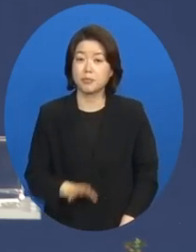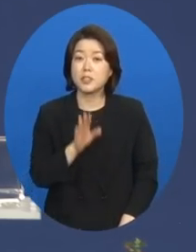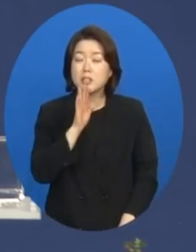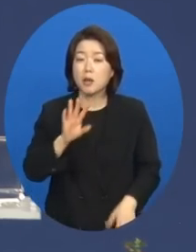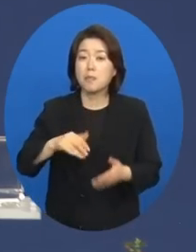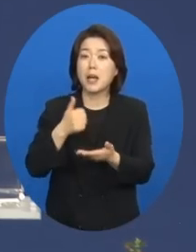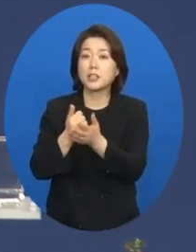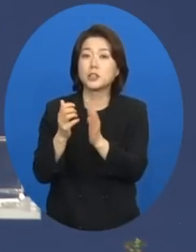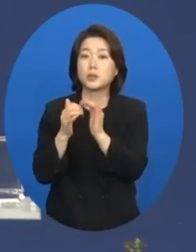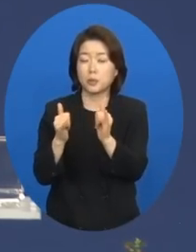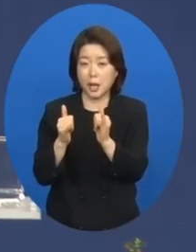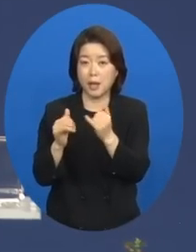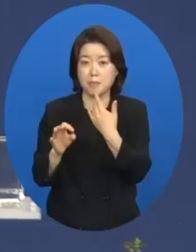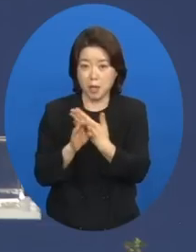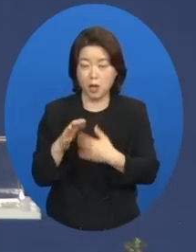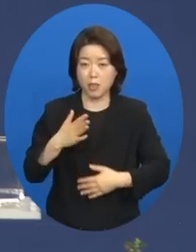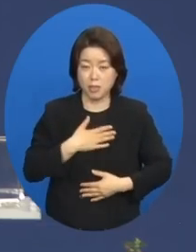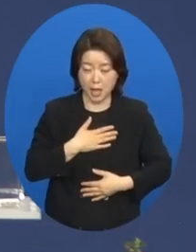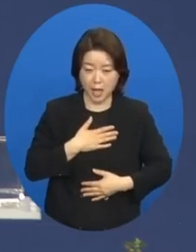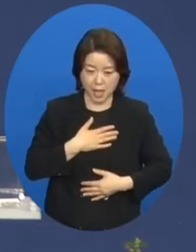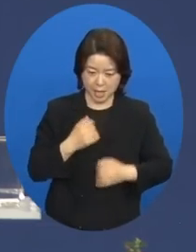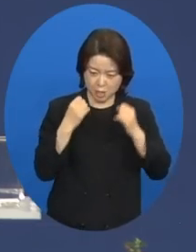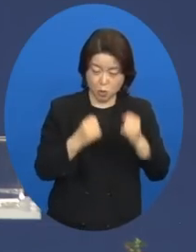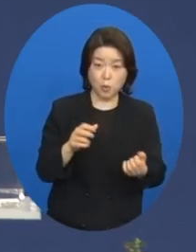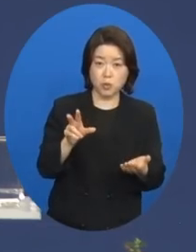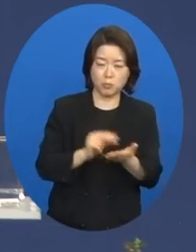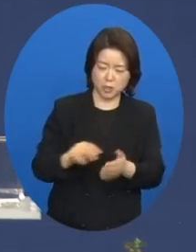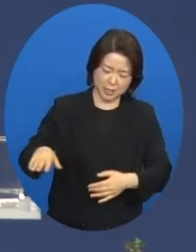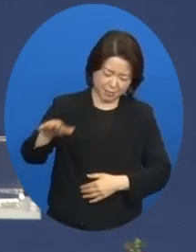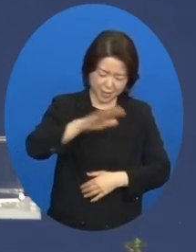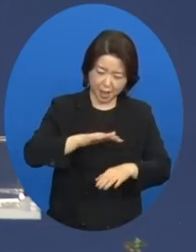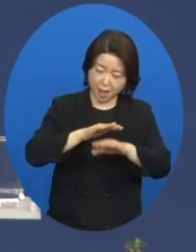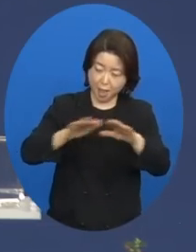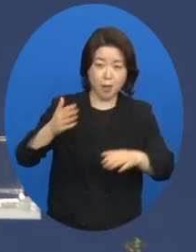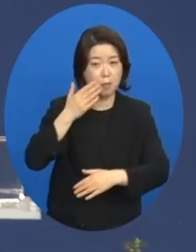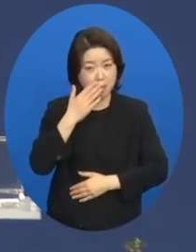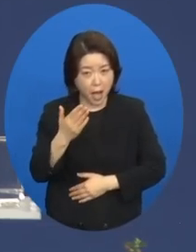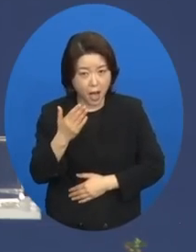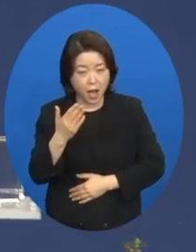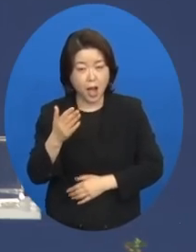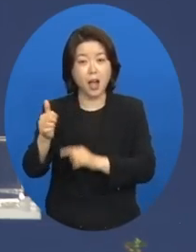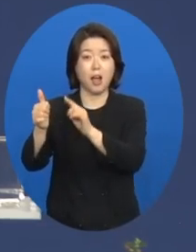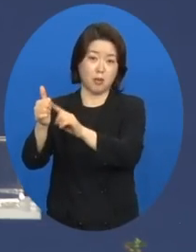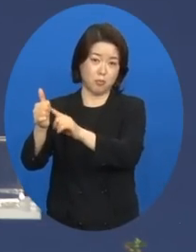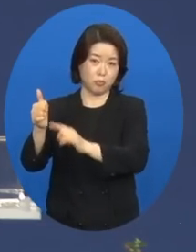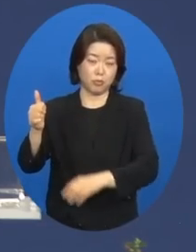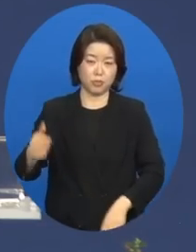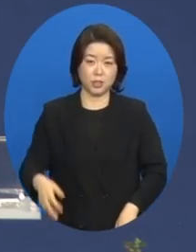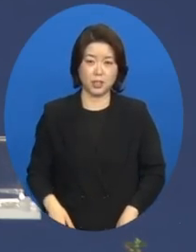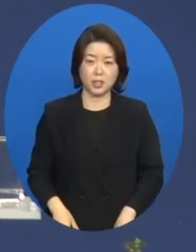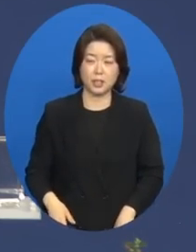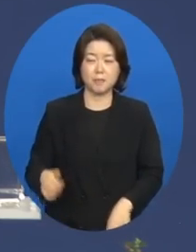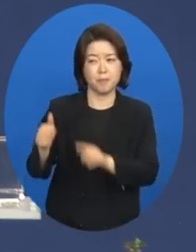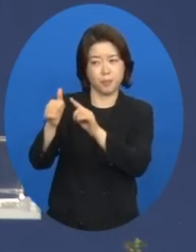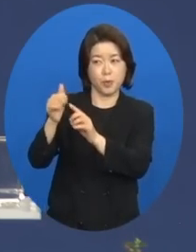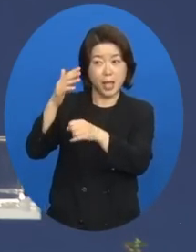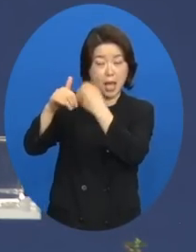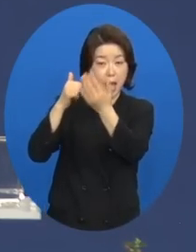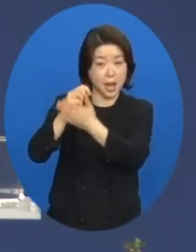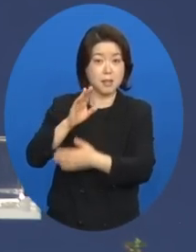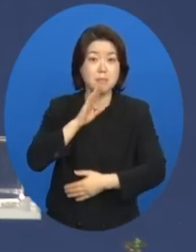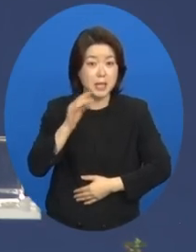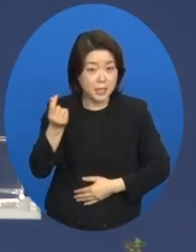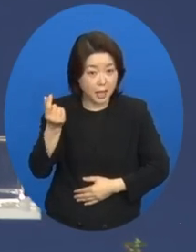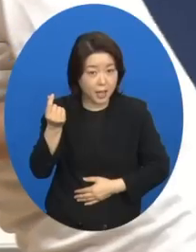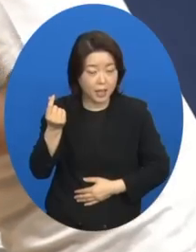그리스도라면 내 죄 문제와 나의 존재의 문제를 다 해결해 줄 수 있는 분이냐라고 하는 거죠. 그러니까 그분이 먼저 하나님이시냐?